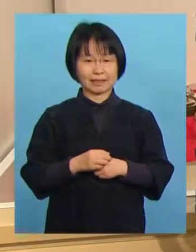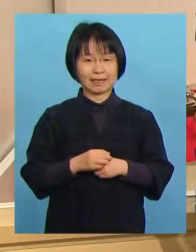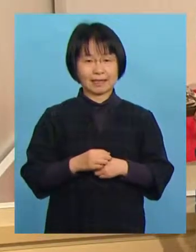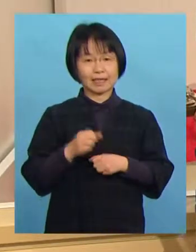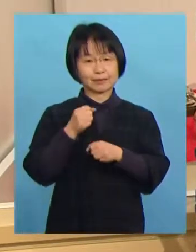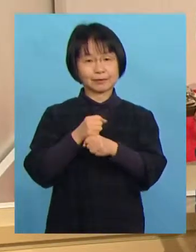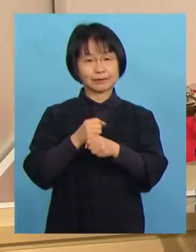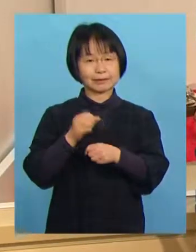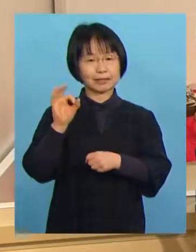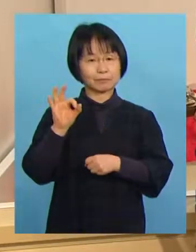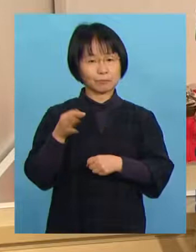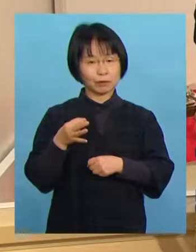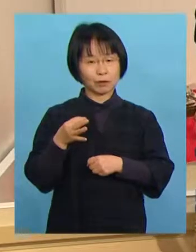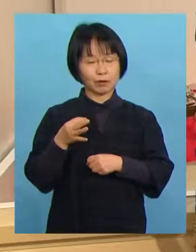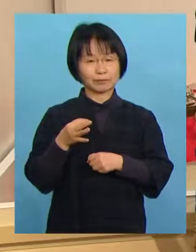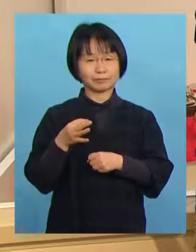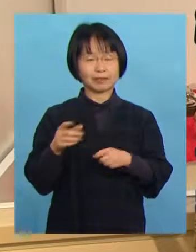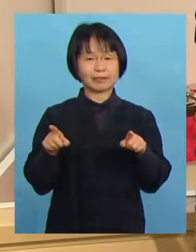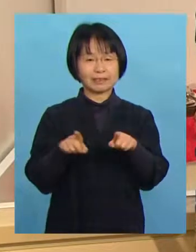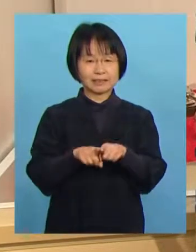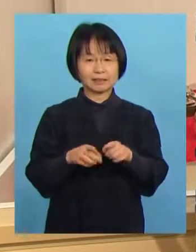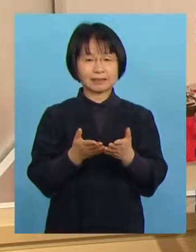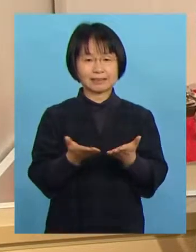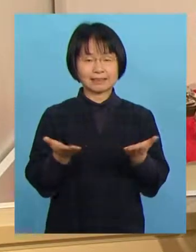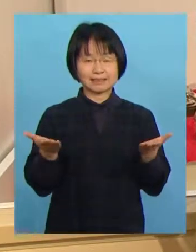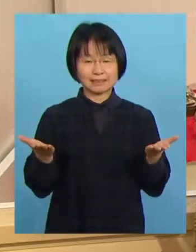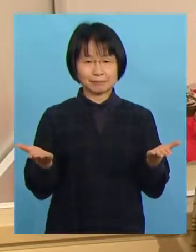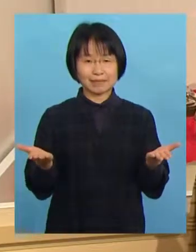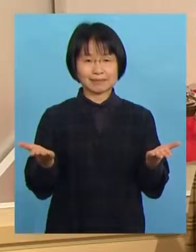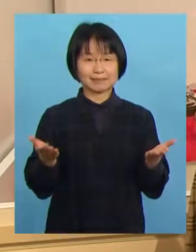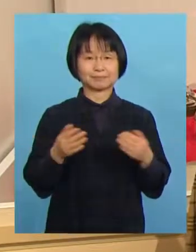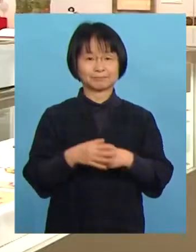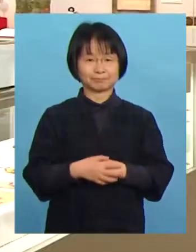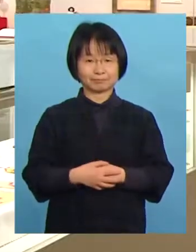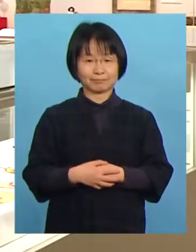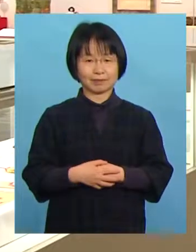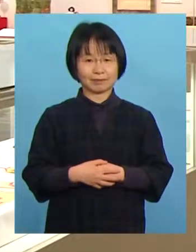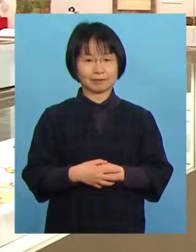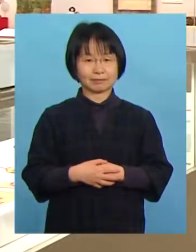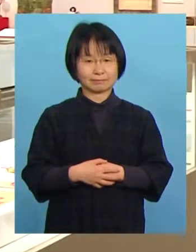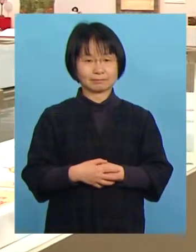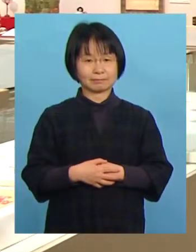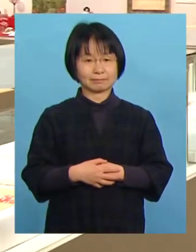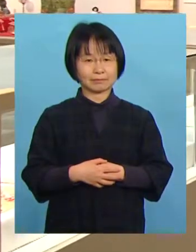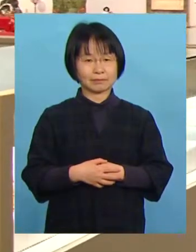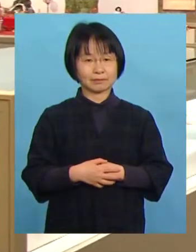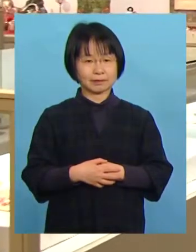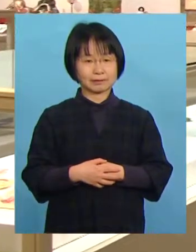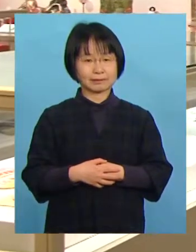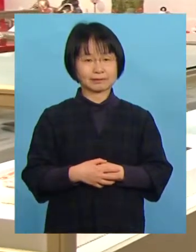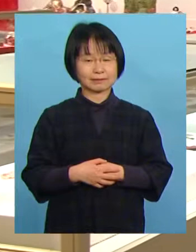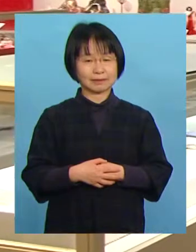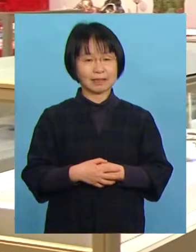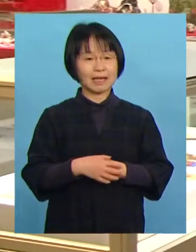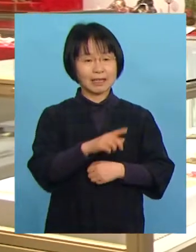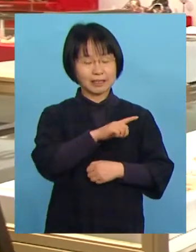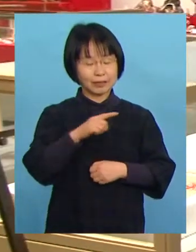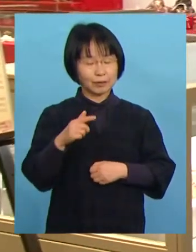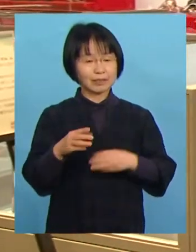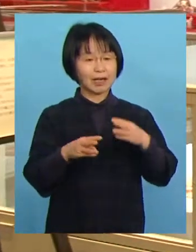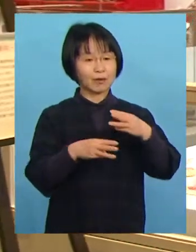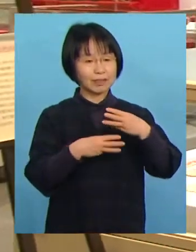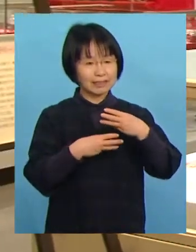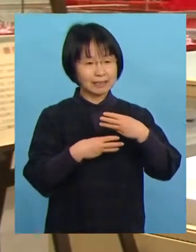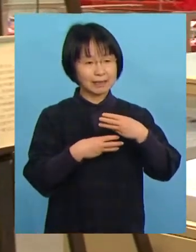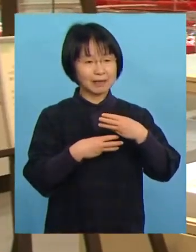かをの作品も一緒に展示をしています。 なるほど。展示室の中本当にいろんなおひな様がい